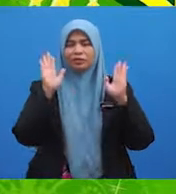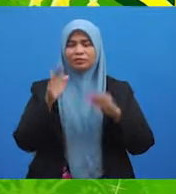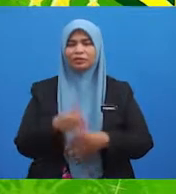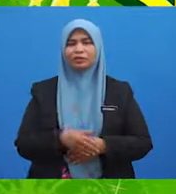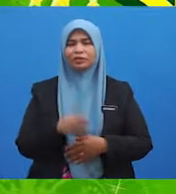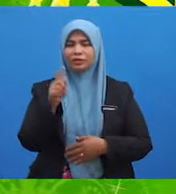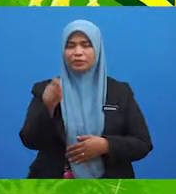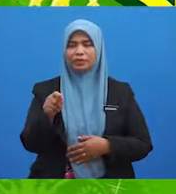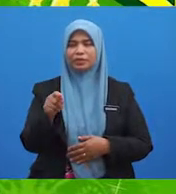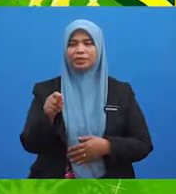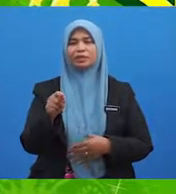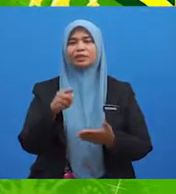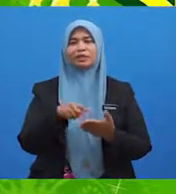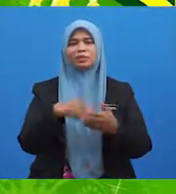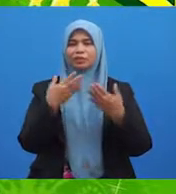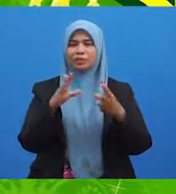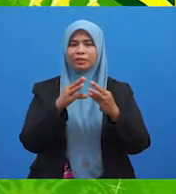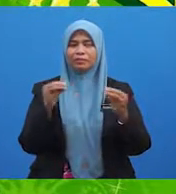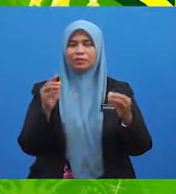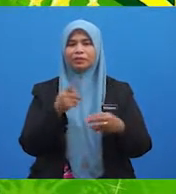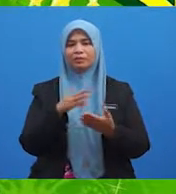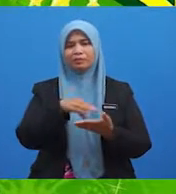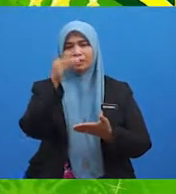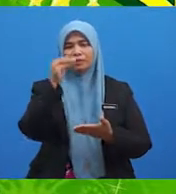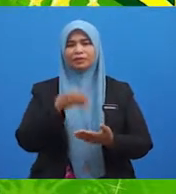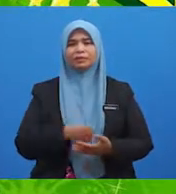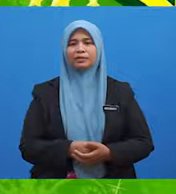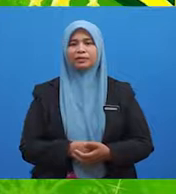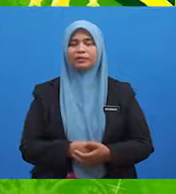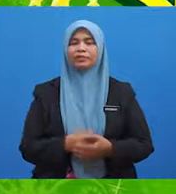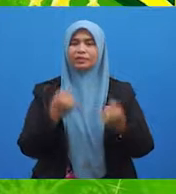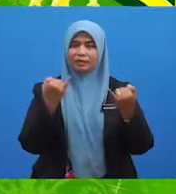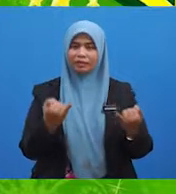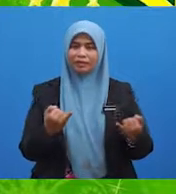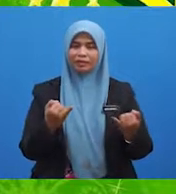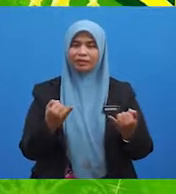Alhamdulillah, solat sunat tahiyatul masjid selesai kita pelajari.